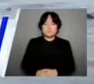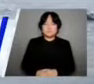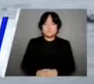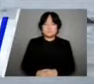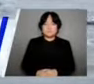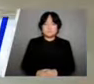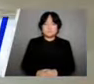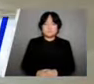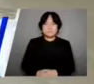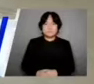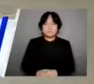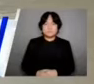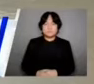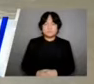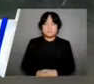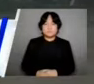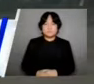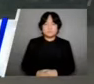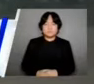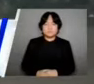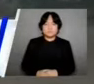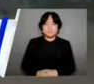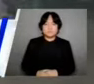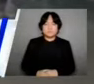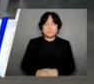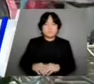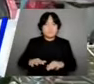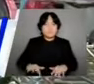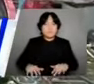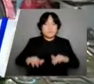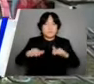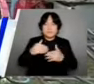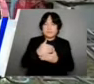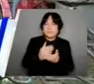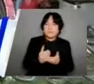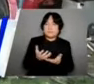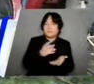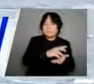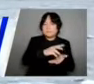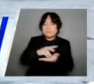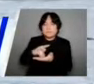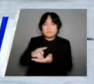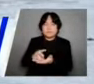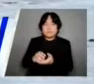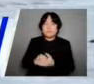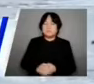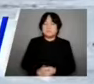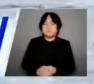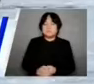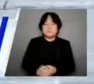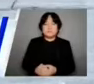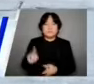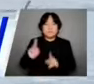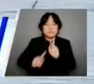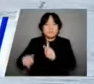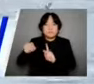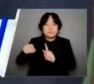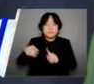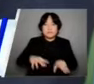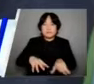Sa taas ng baha, naabot pa hanggang 20 sa ilang lugar. Hindi pa makabalik ang mga residenteng nagsilikas dito sa Marilao,